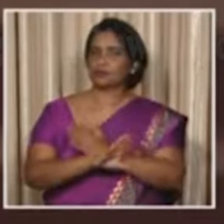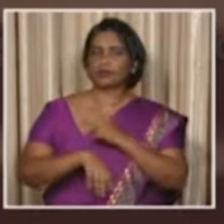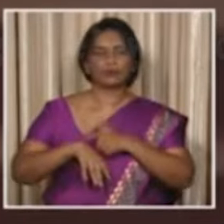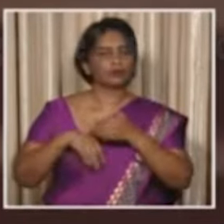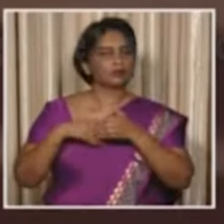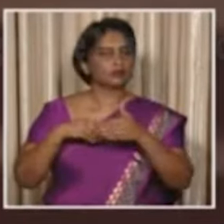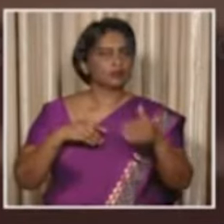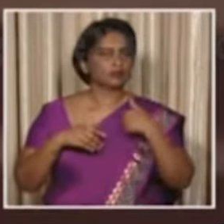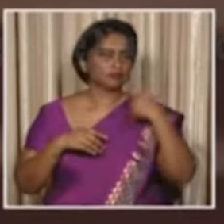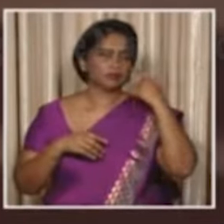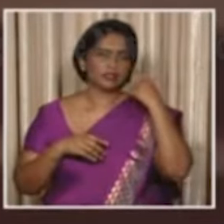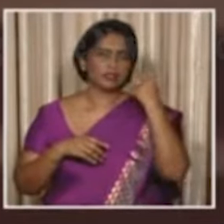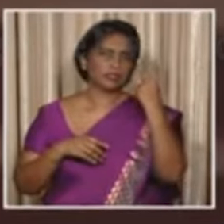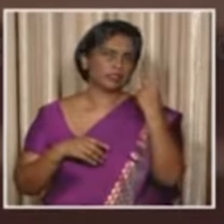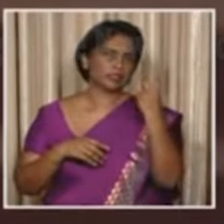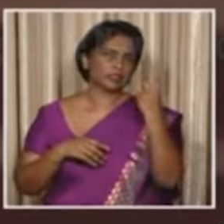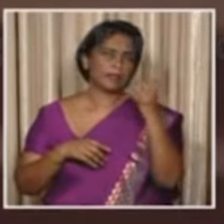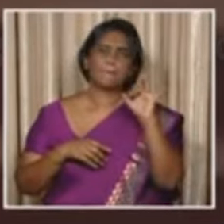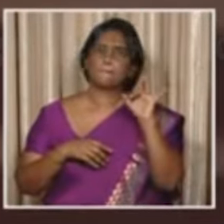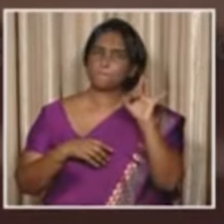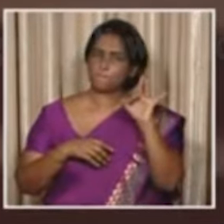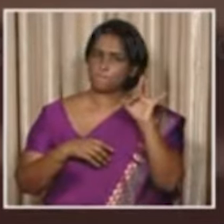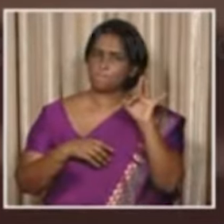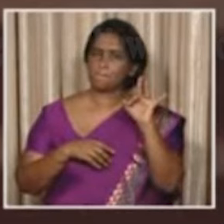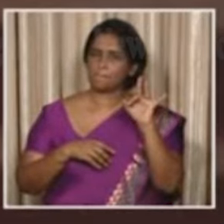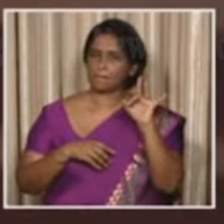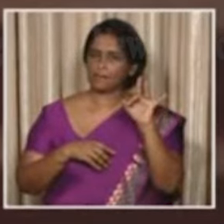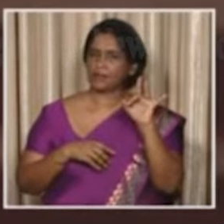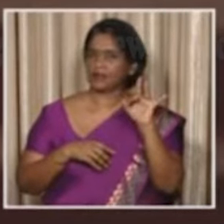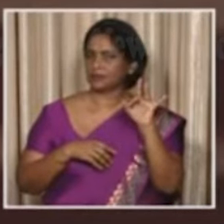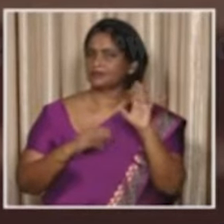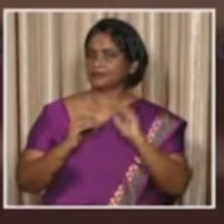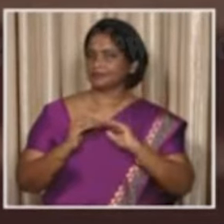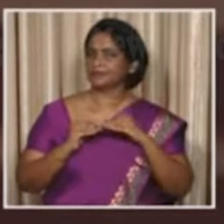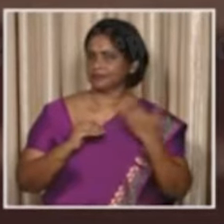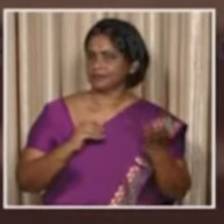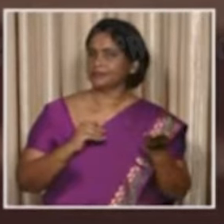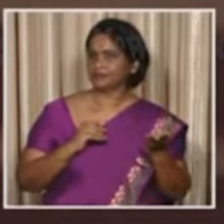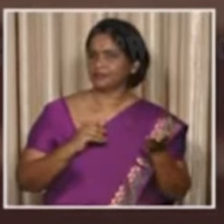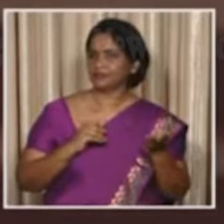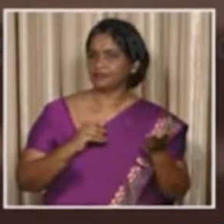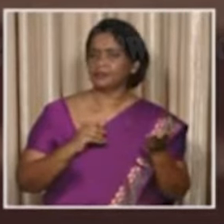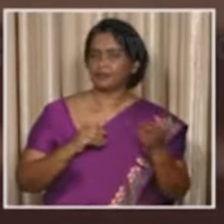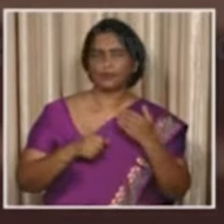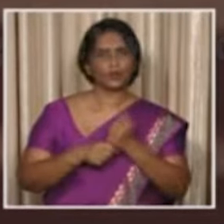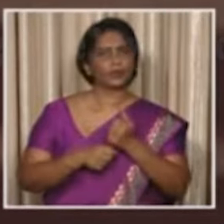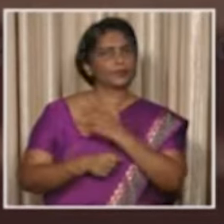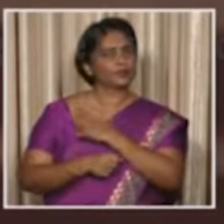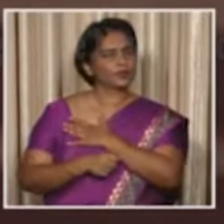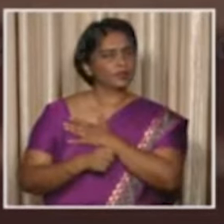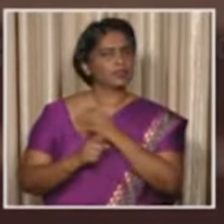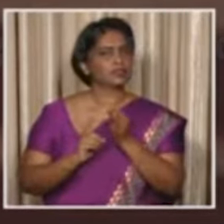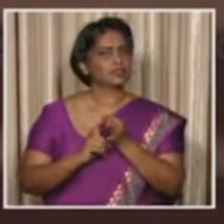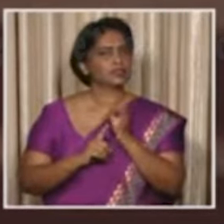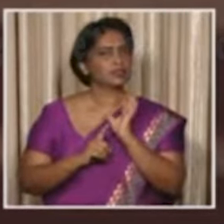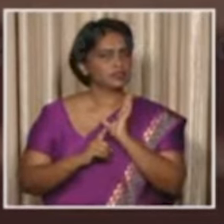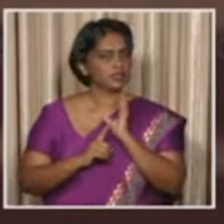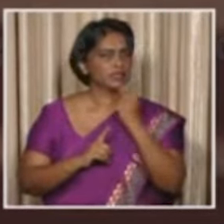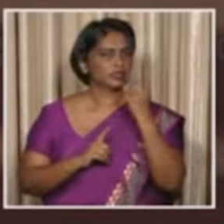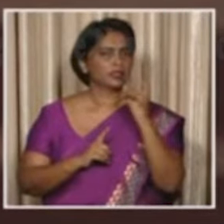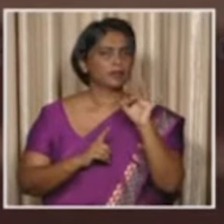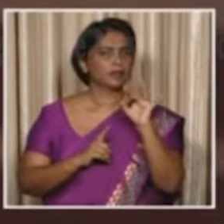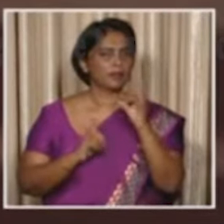සීමාවෙමදී. මට මතකයි 2015 පස්සේ විශේෂයෙන්ම ගෝඨාභය රාජපක්ෂ ජනාධිපතිතුමා